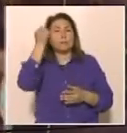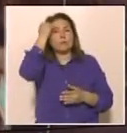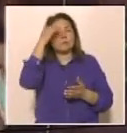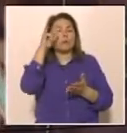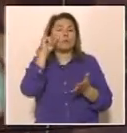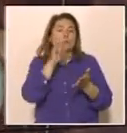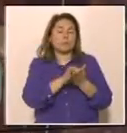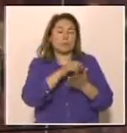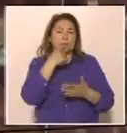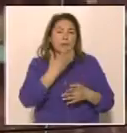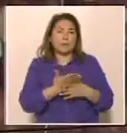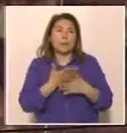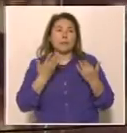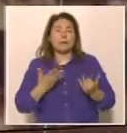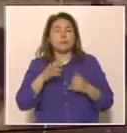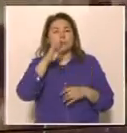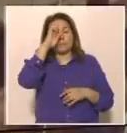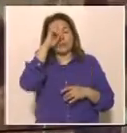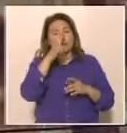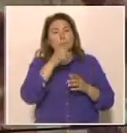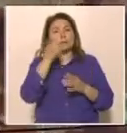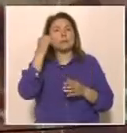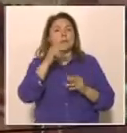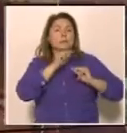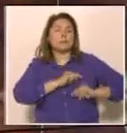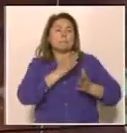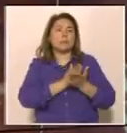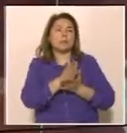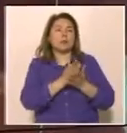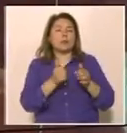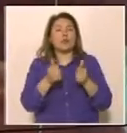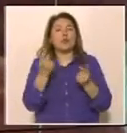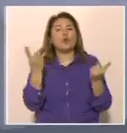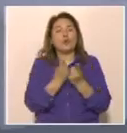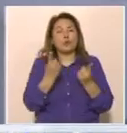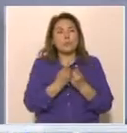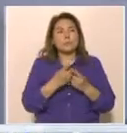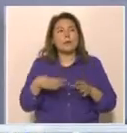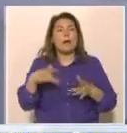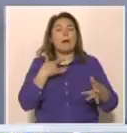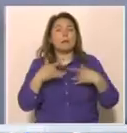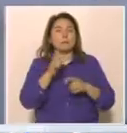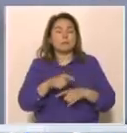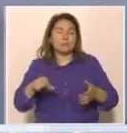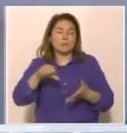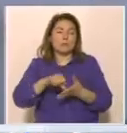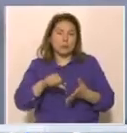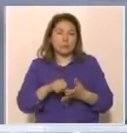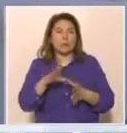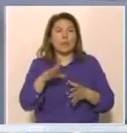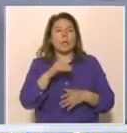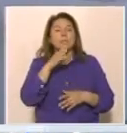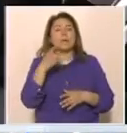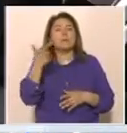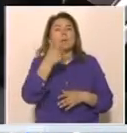тақтаның салтанатты ашылу рәсіміне мемлекеттік қызметкердің жолдастары, туыстары, ізбасарлары, әріптестері қатысты. Шабаз Иманалиев